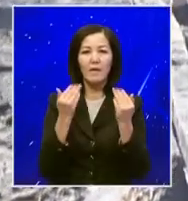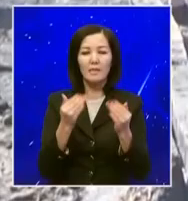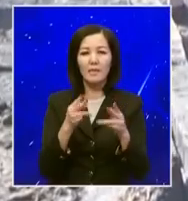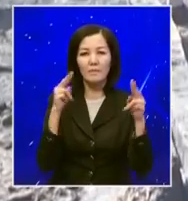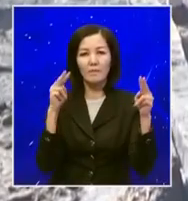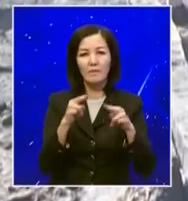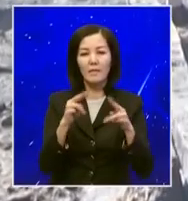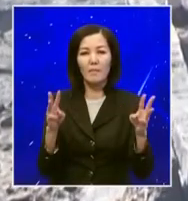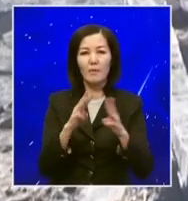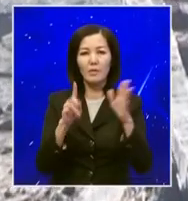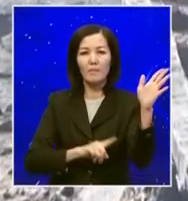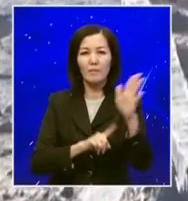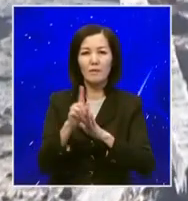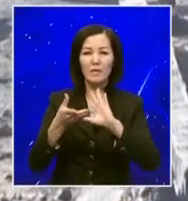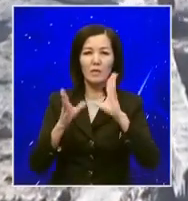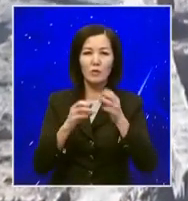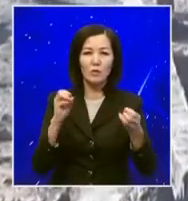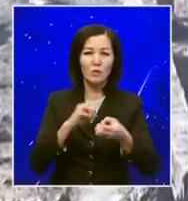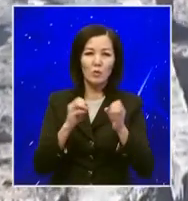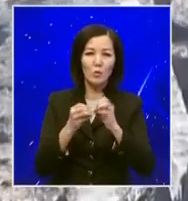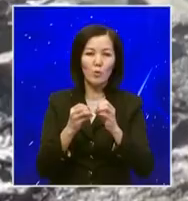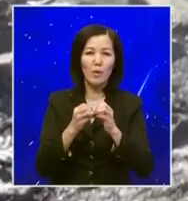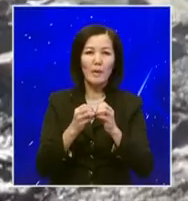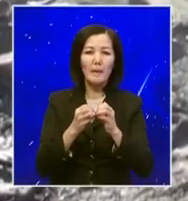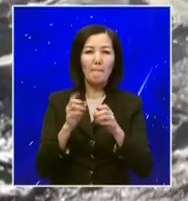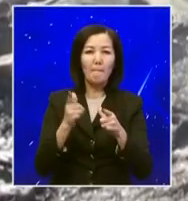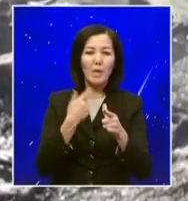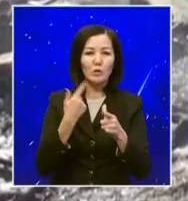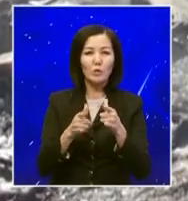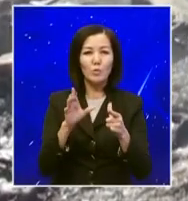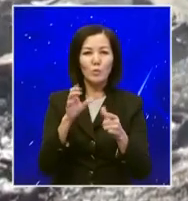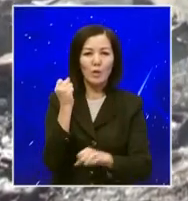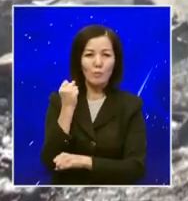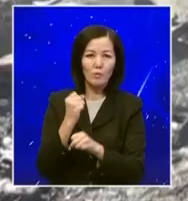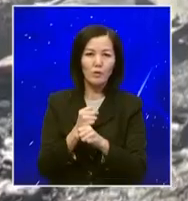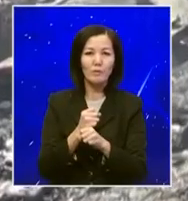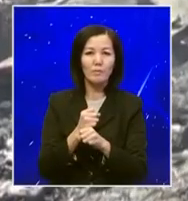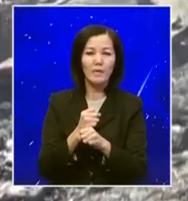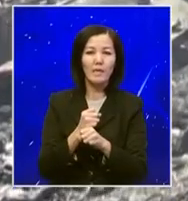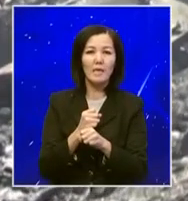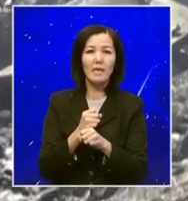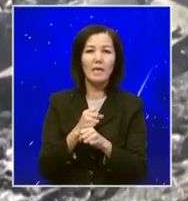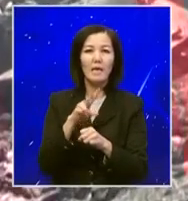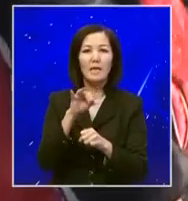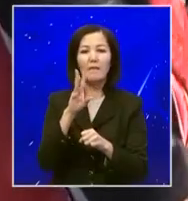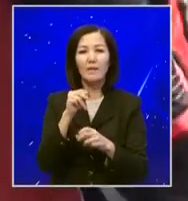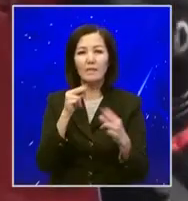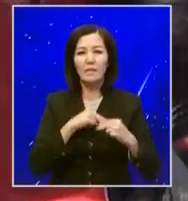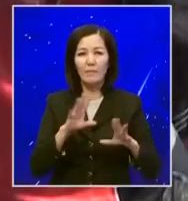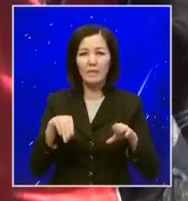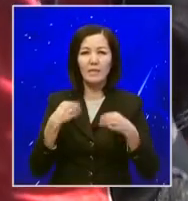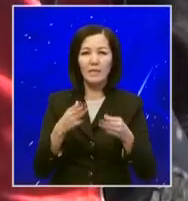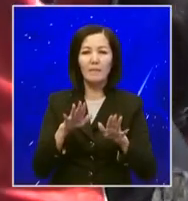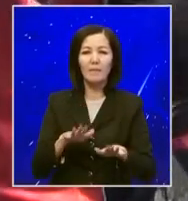данным свидетелей, пожар возник в результате ссоры между сирийскими рабочими из числа беженцев и ливанскими работодателями